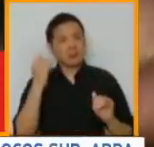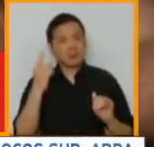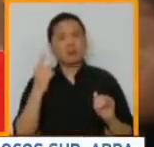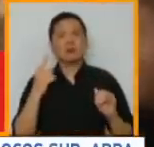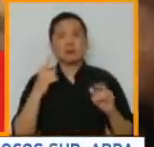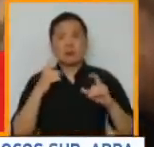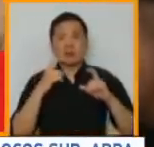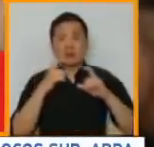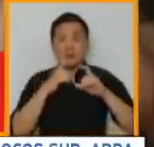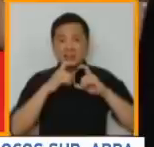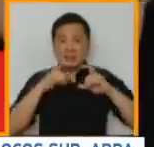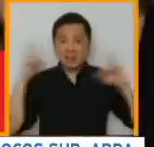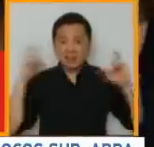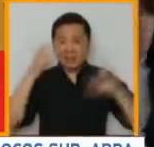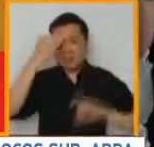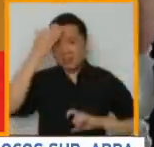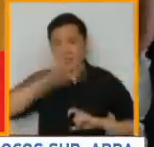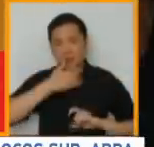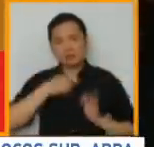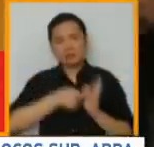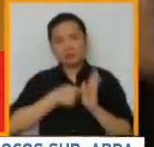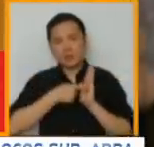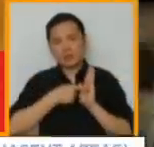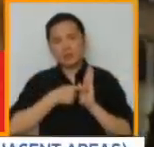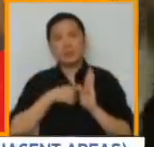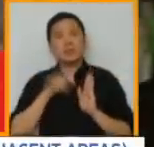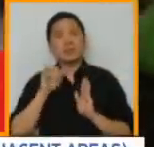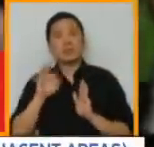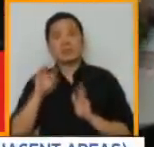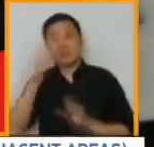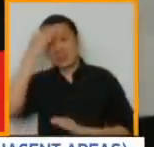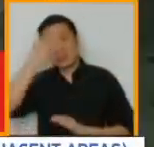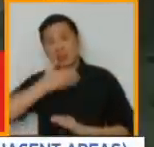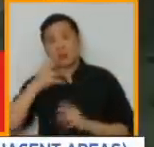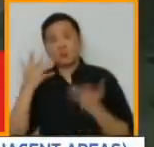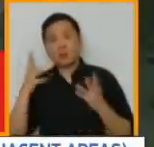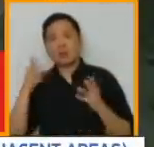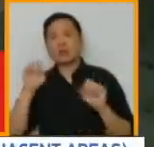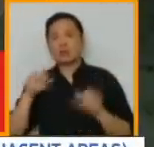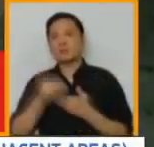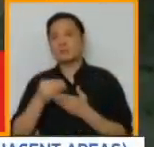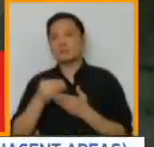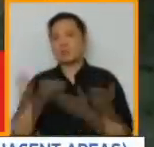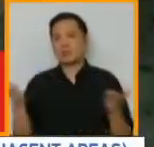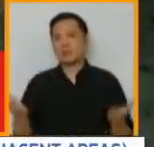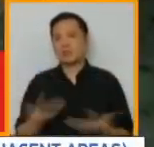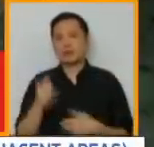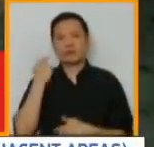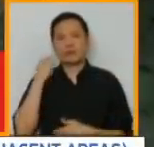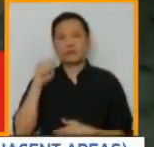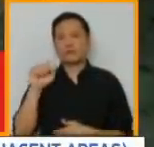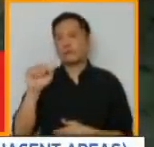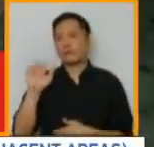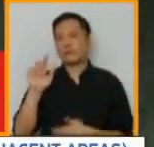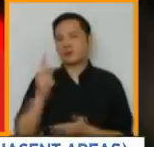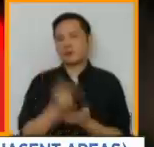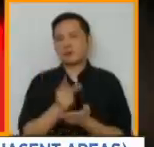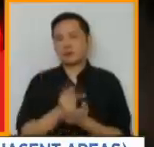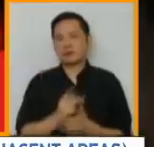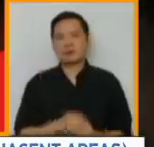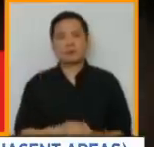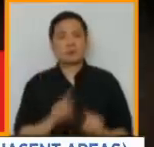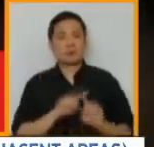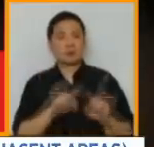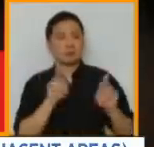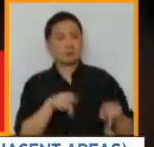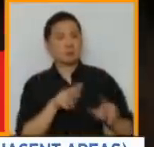simbahan. Kaya ang mga walang dala bumibili dito sa labas sa halagang 15 pesos. Pero si Tatay Liporada hindi raw gagastos para sa face shield.